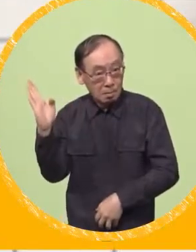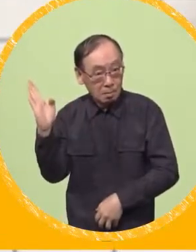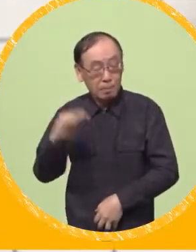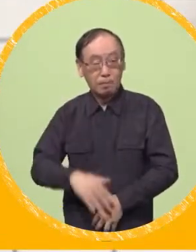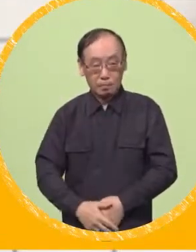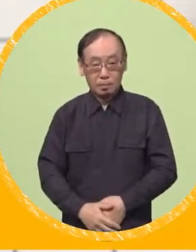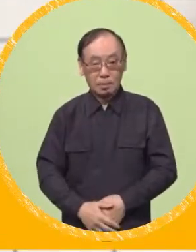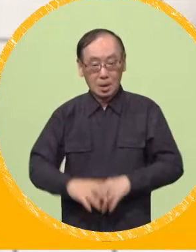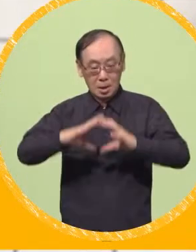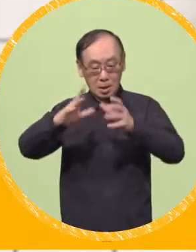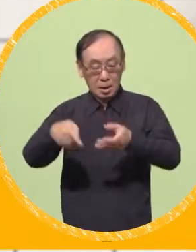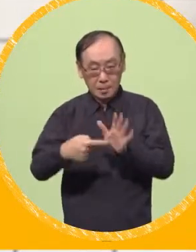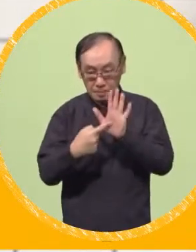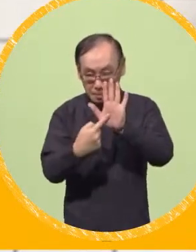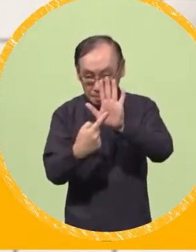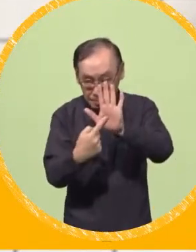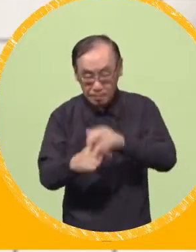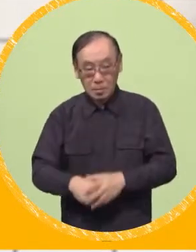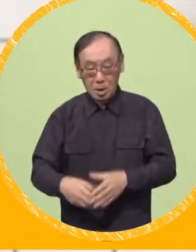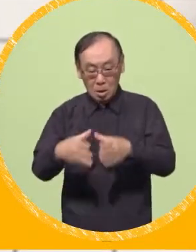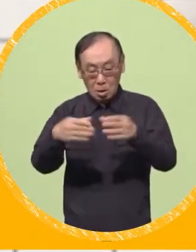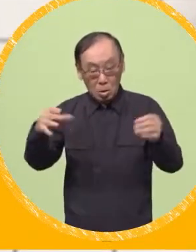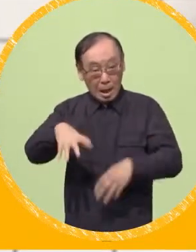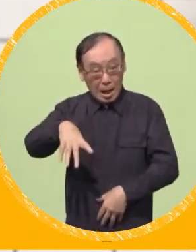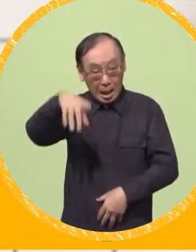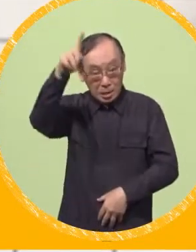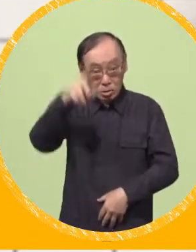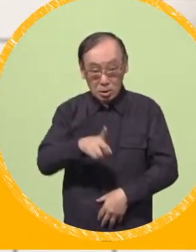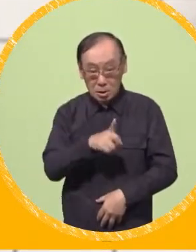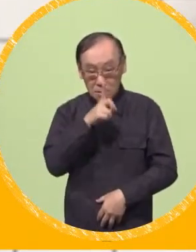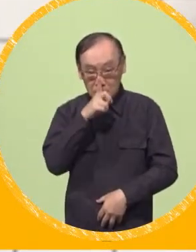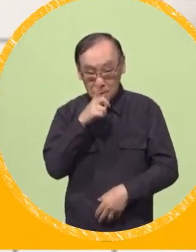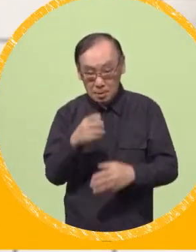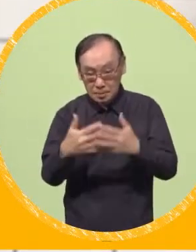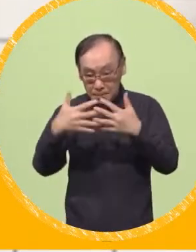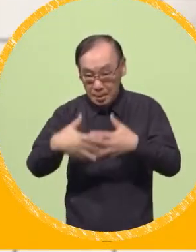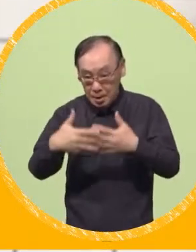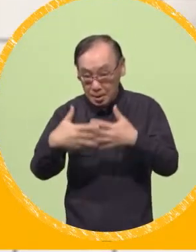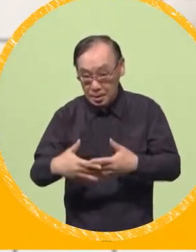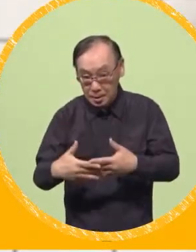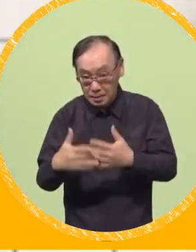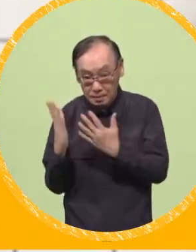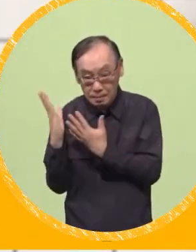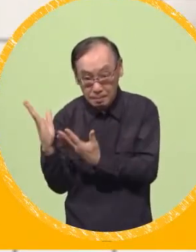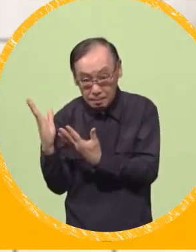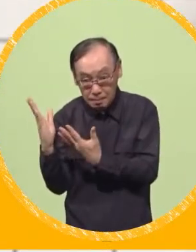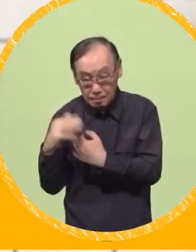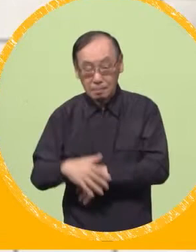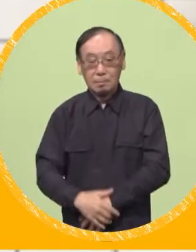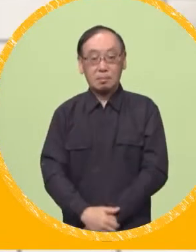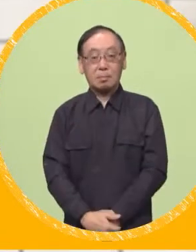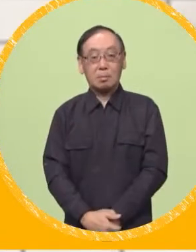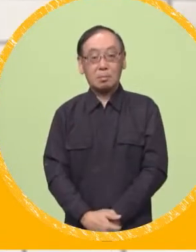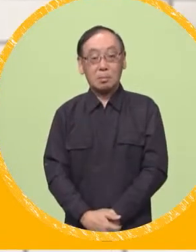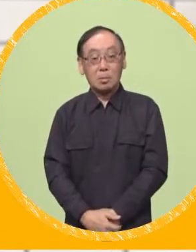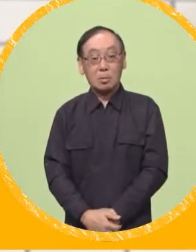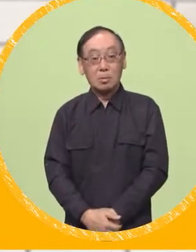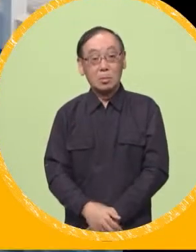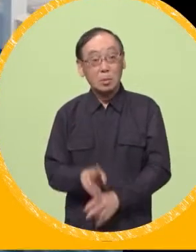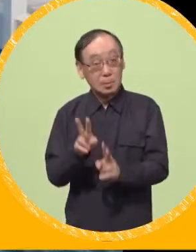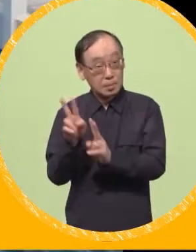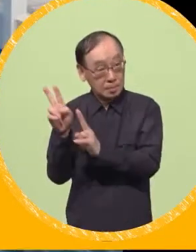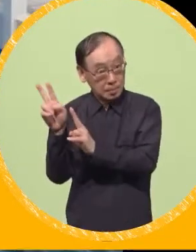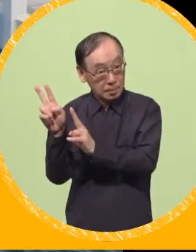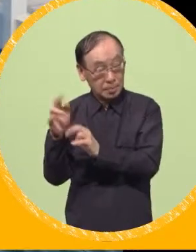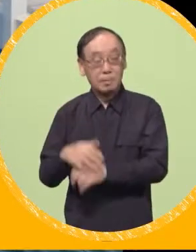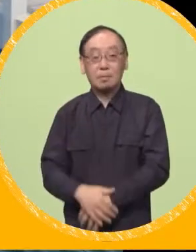海を世界へ pr 国内初の秘密兵器が登場秘密兵器ちょっとこちら見ていただき